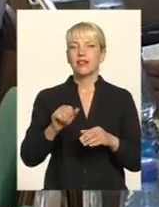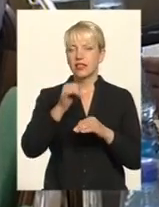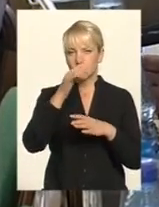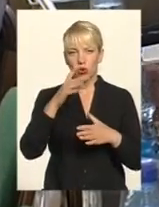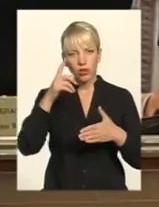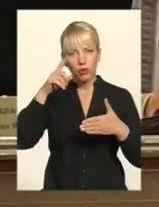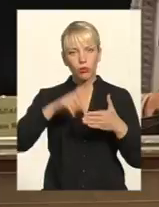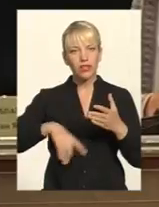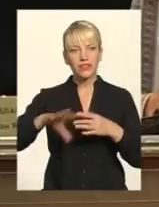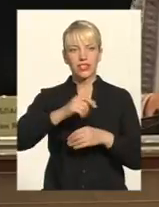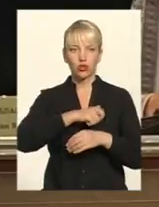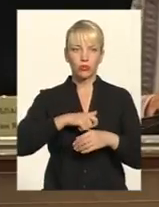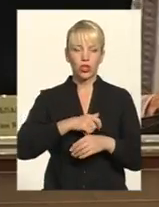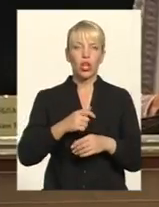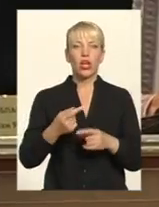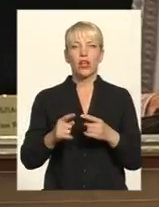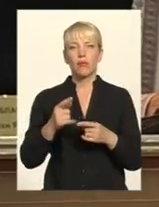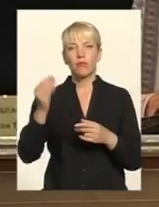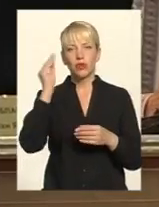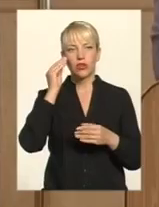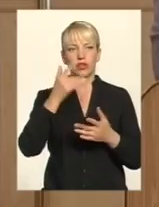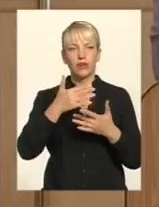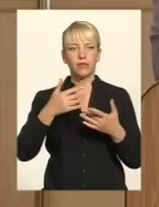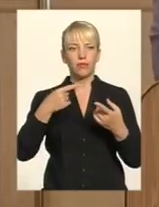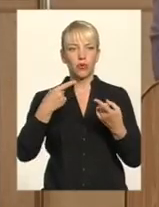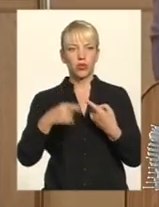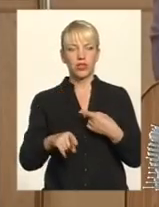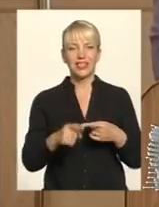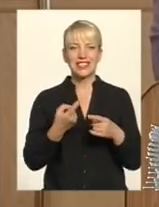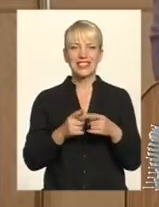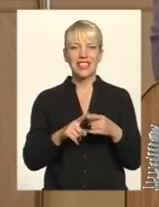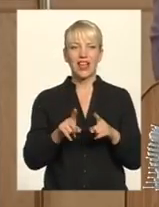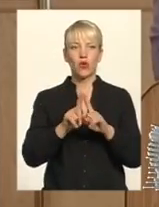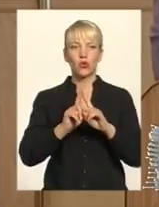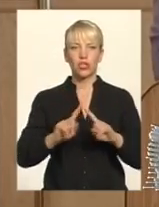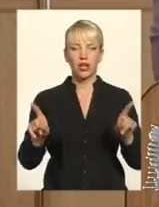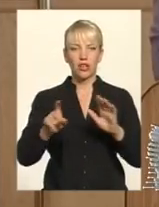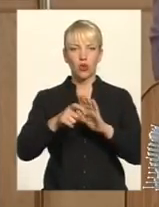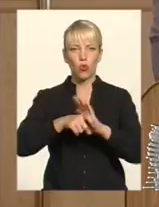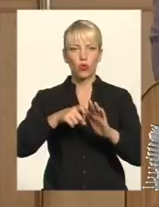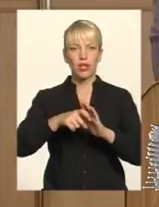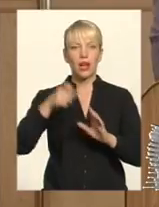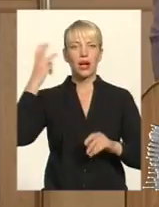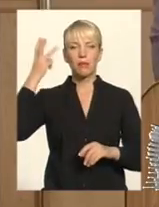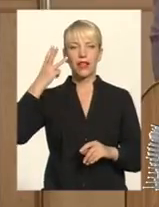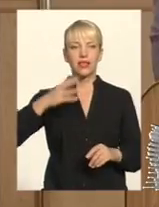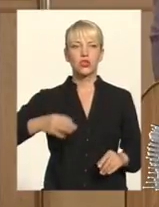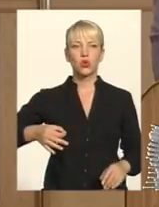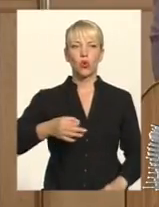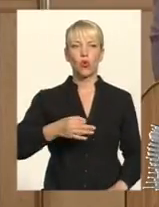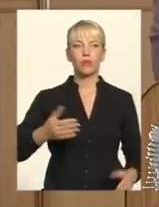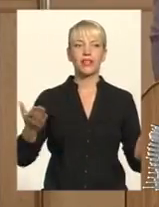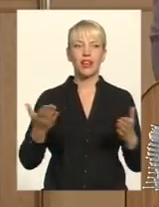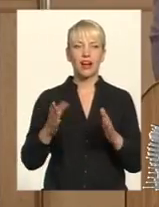депутатів. Думки виявилися діаметрально протилежними. Що це унікальніше родовище Хмельницької області,